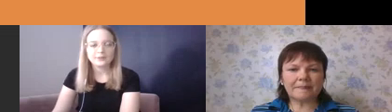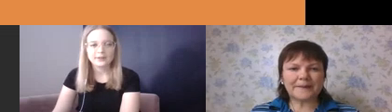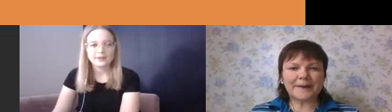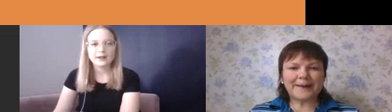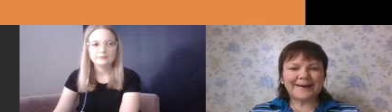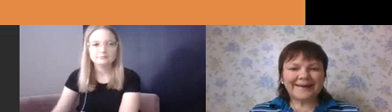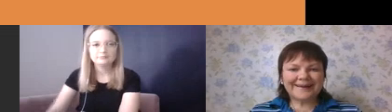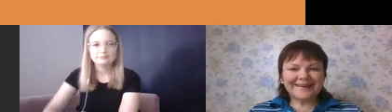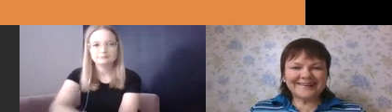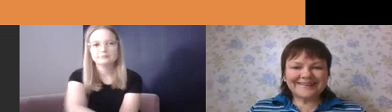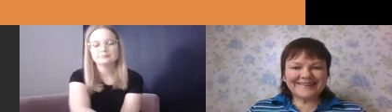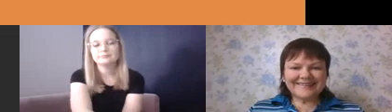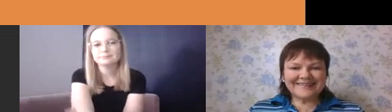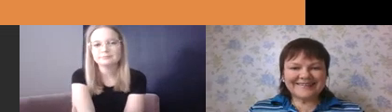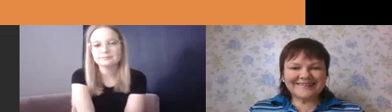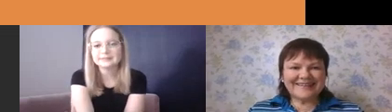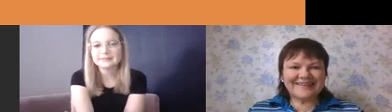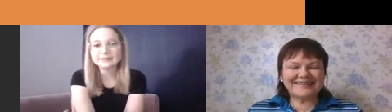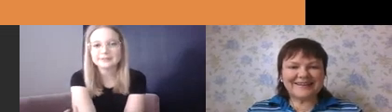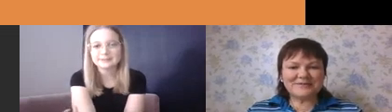Aga